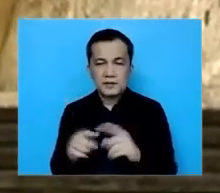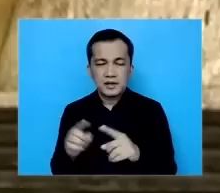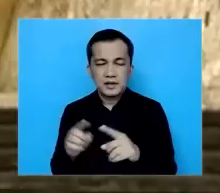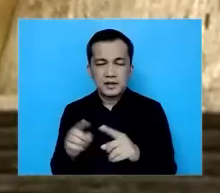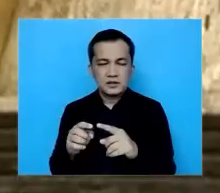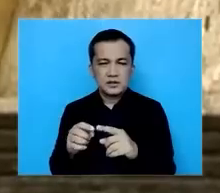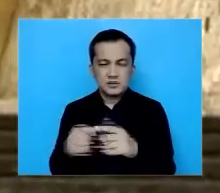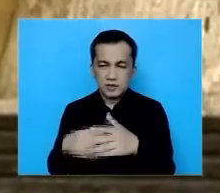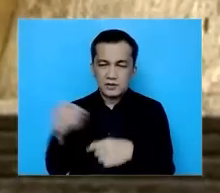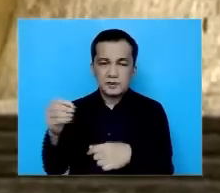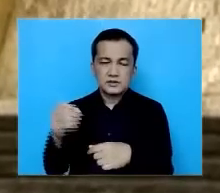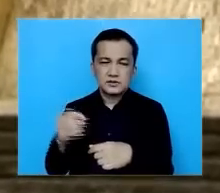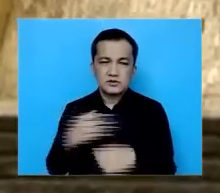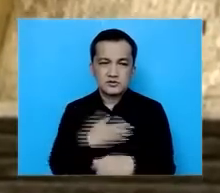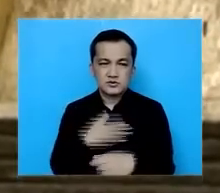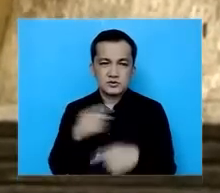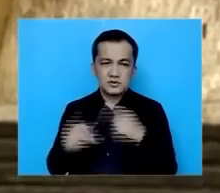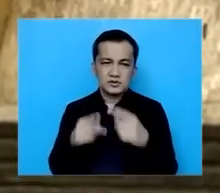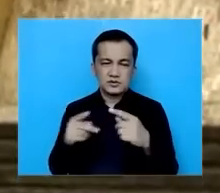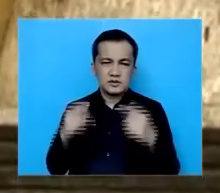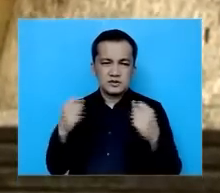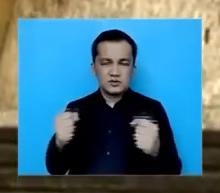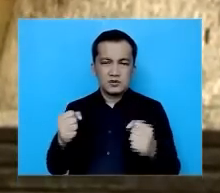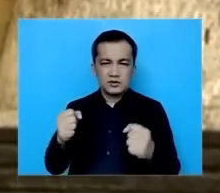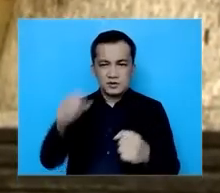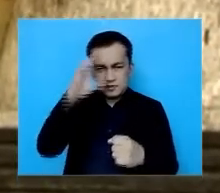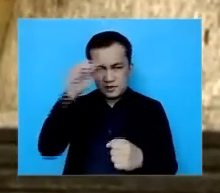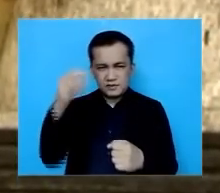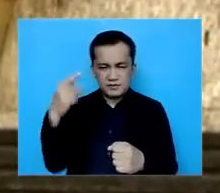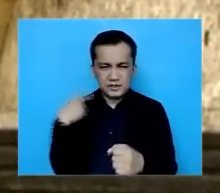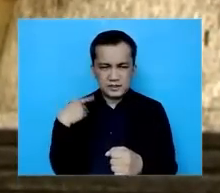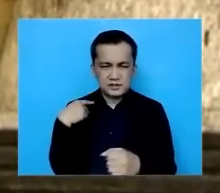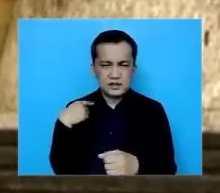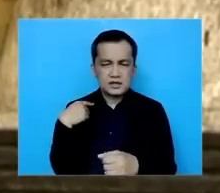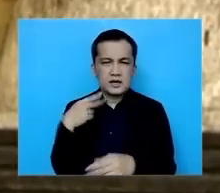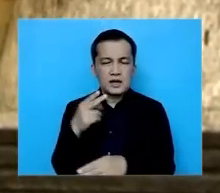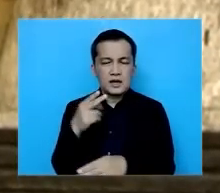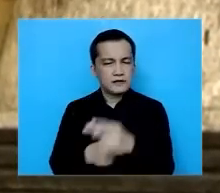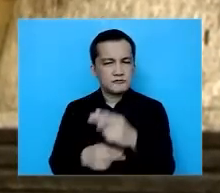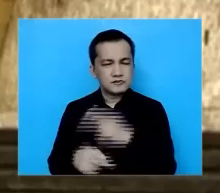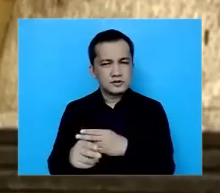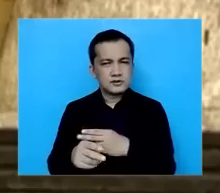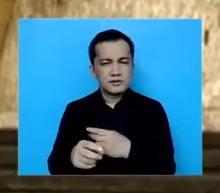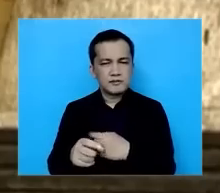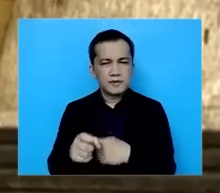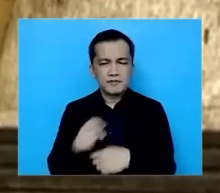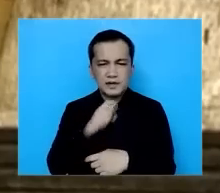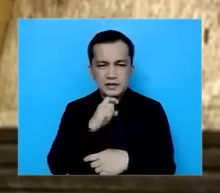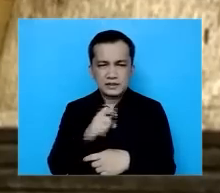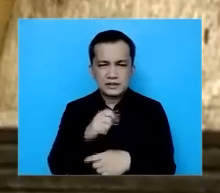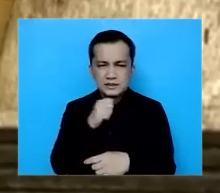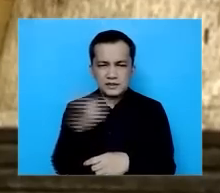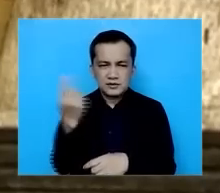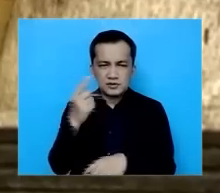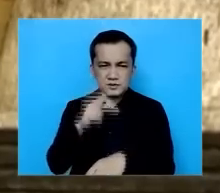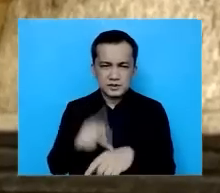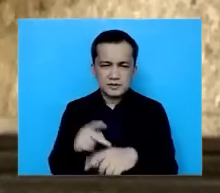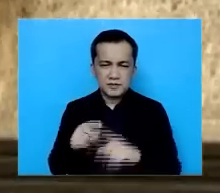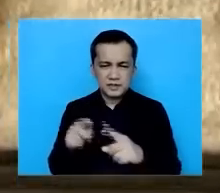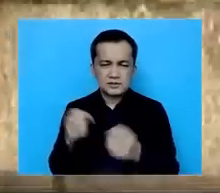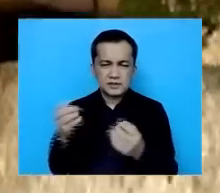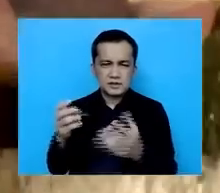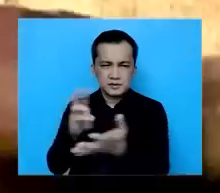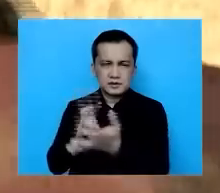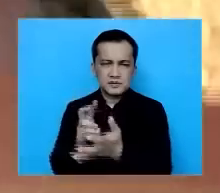pala ng mga tao ang isang strongman na may kamay na bakal. Hindi lang sa Pilipinas, kundi sa maraming bahagi rin pala ng mundo.